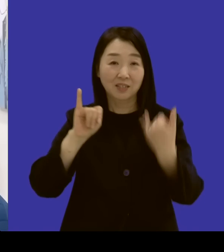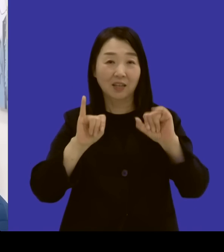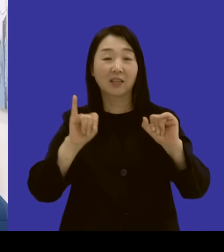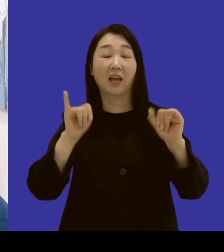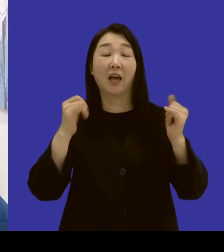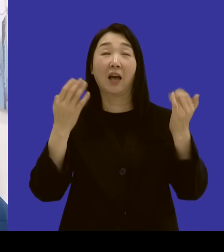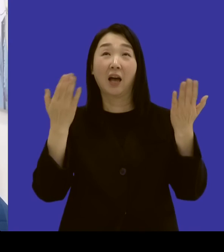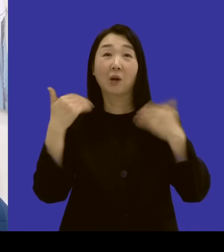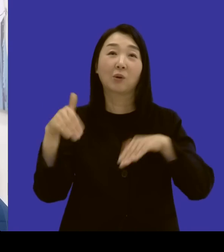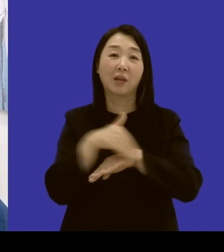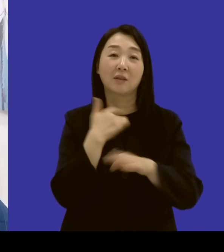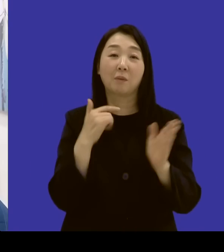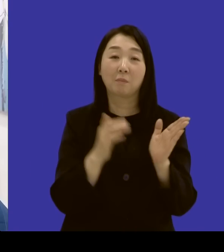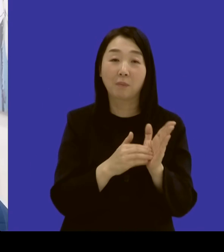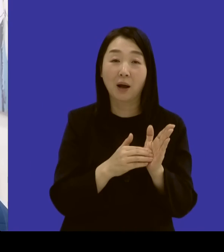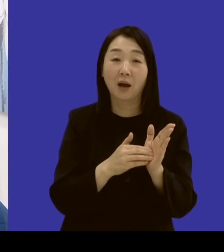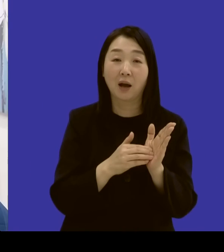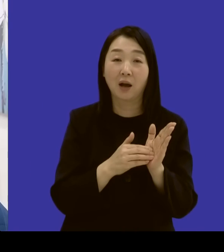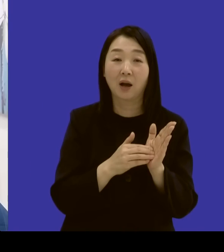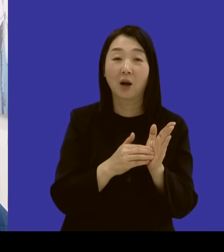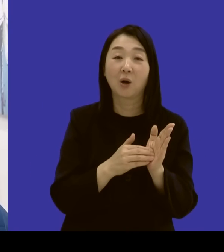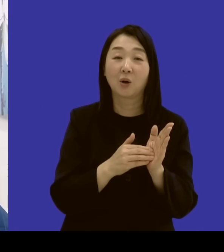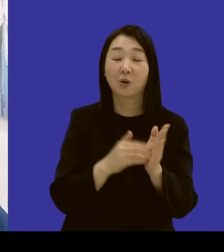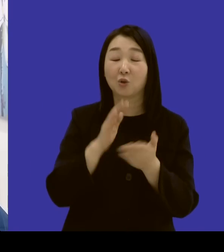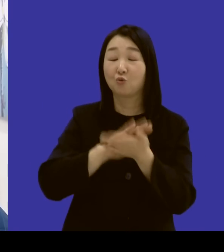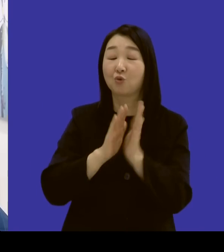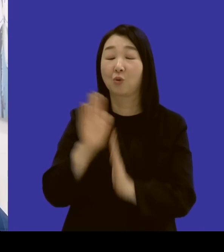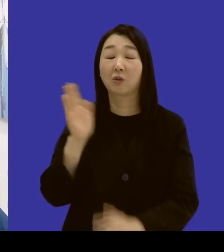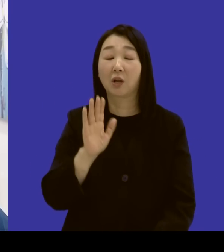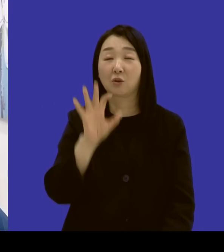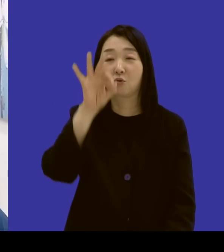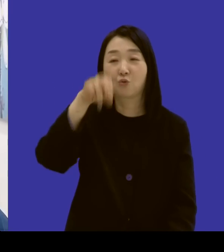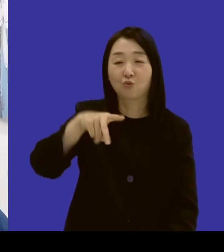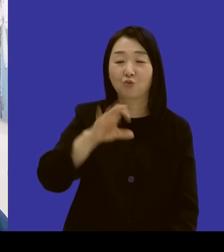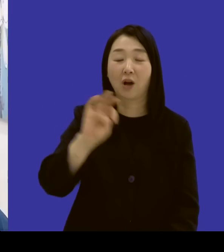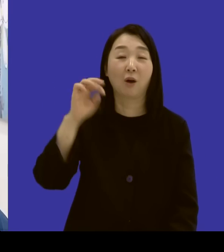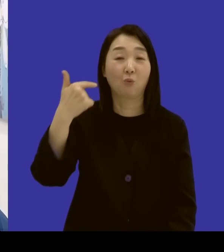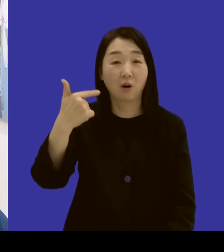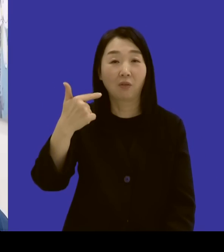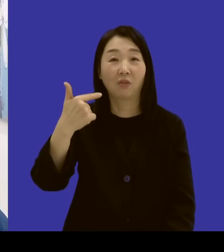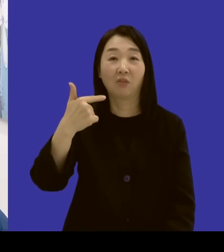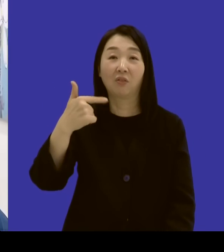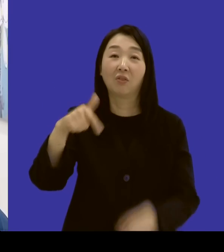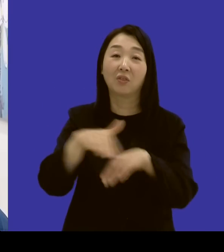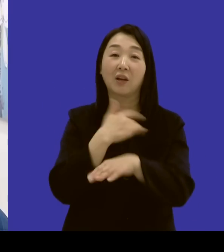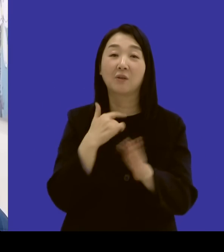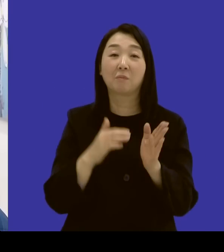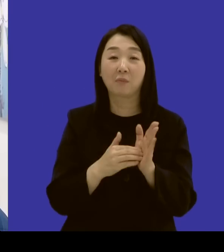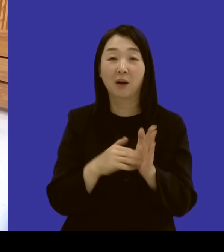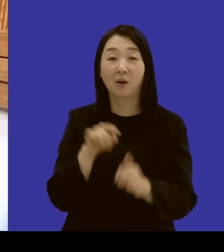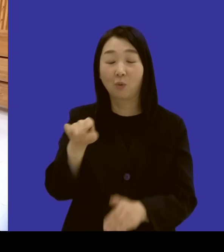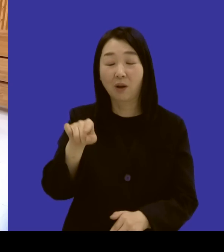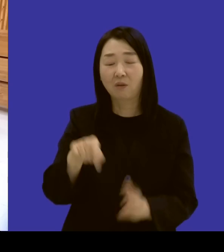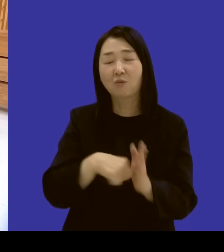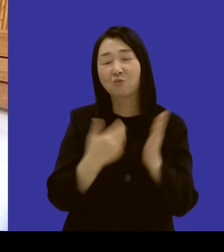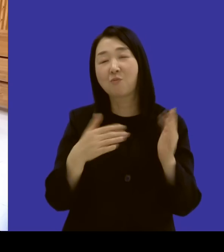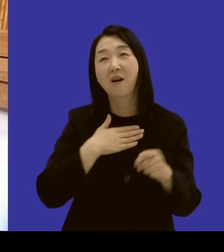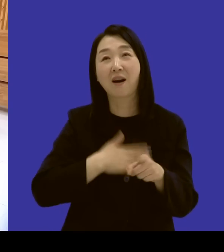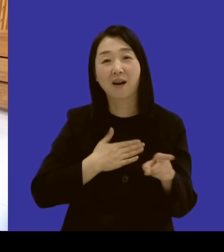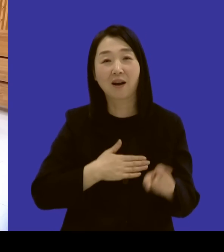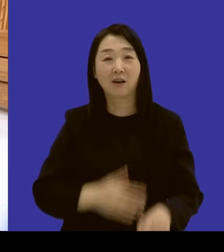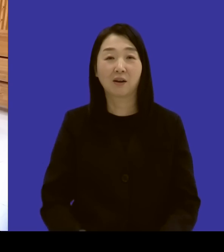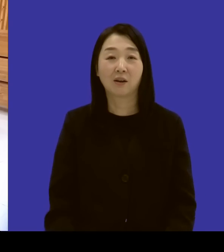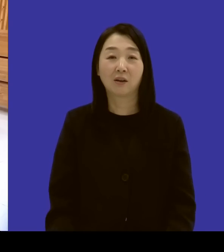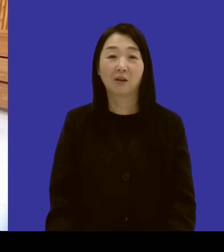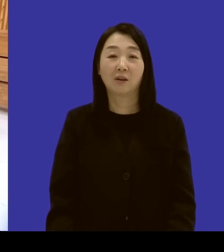예? 유아원. 유아원. 유치원도 아닌 유아원, 유아원. 예. 네. 그래서 92nd Street Y 그러면 다 알아요. 근데 나는 거기에 유아원이